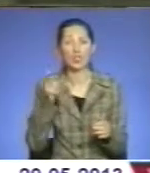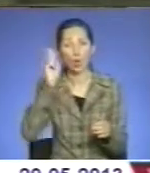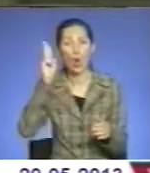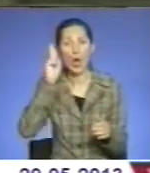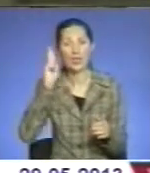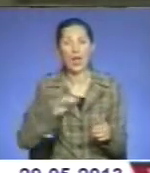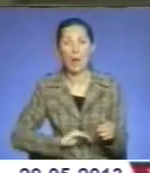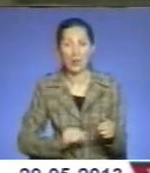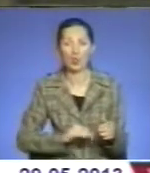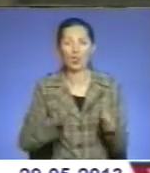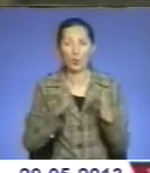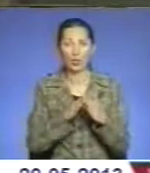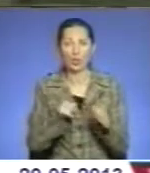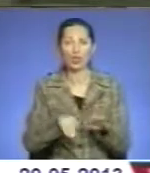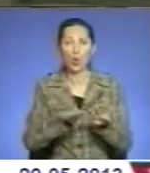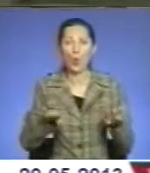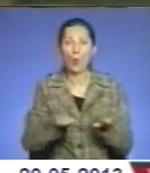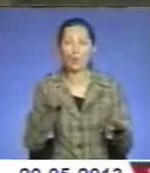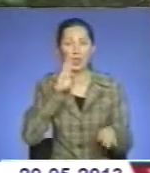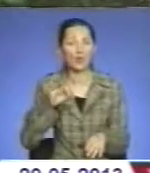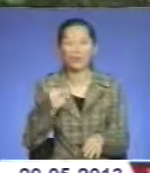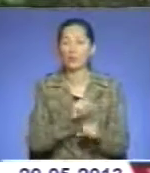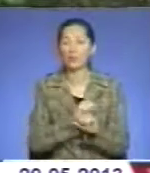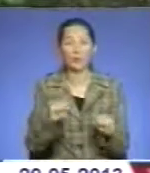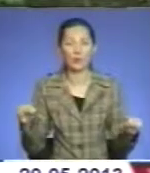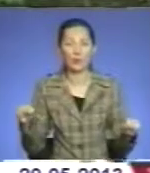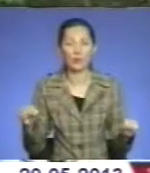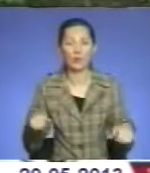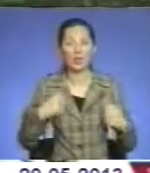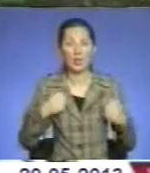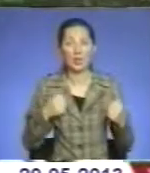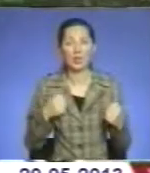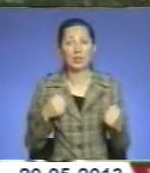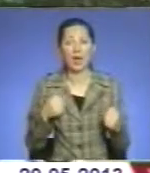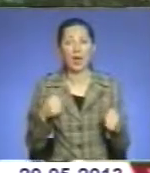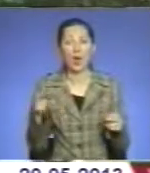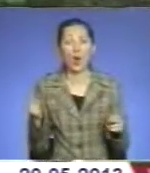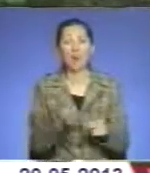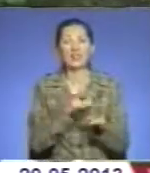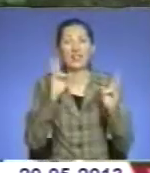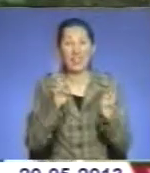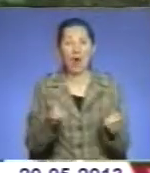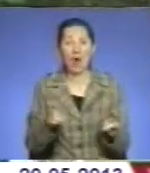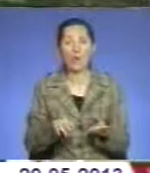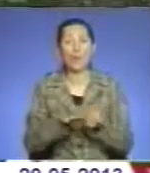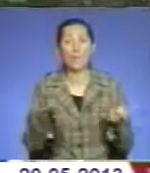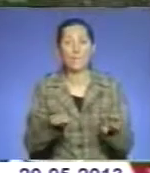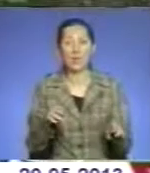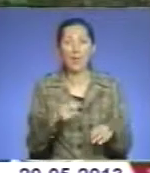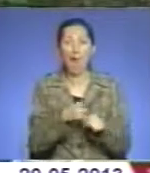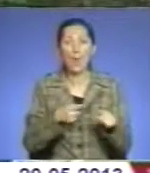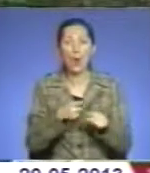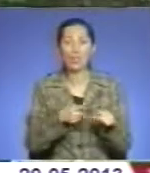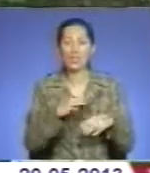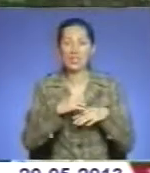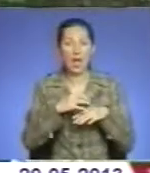здоров'я. Тож купатися у ставі не рекомендують. Старатись уникати травм при поводженні на воді, при наявності порізів, царапин, в воду